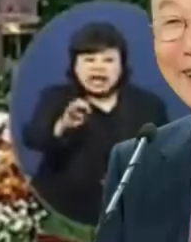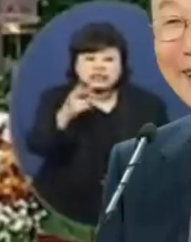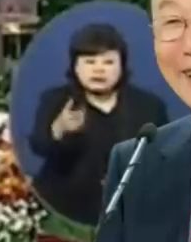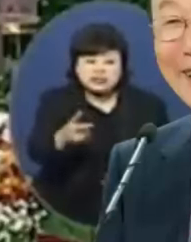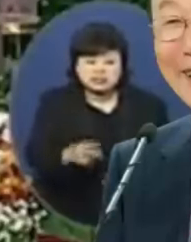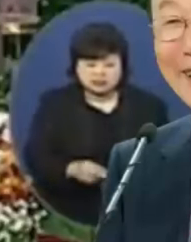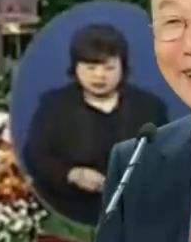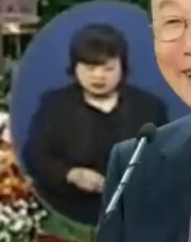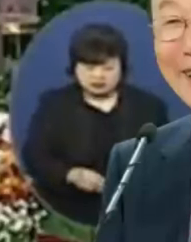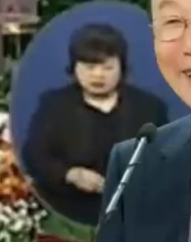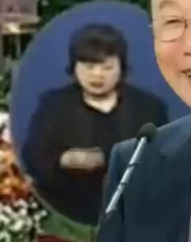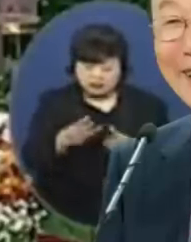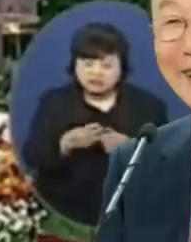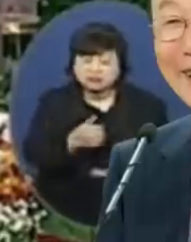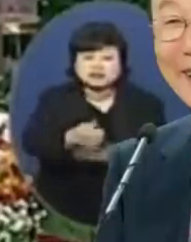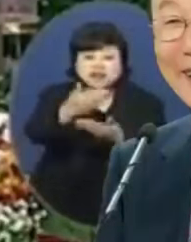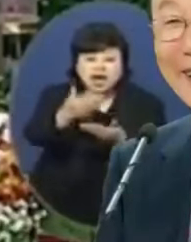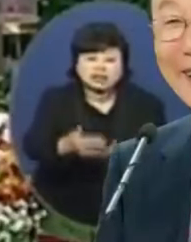142파운드에 달했었습니다.